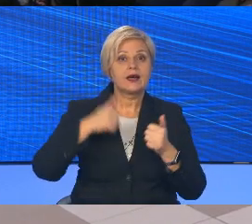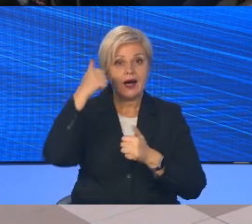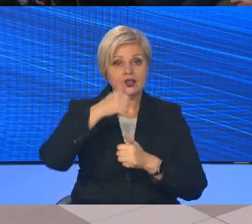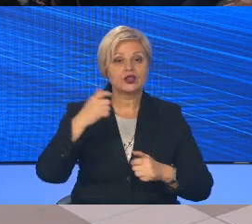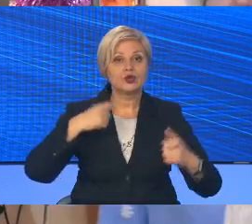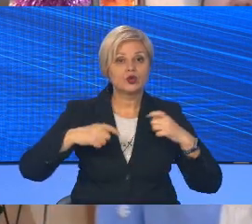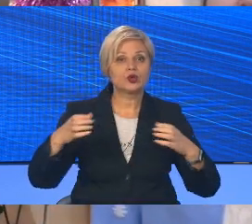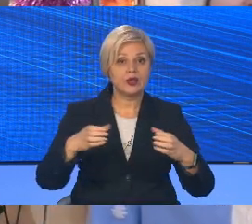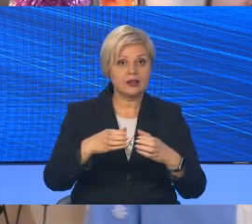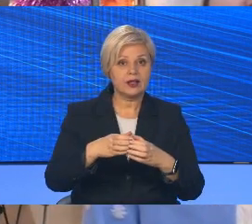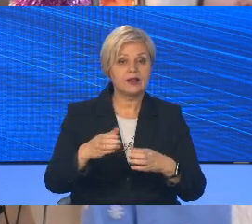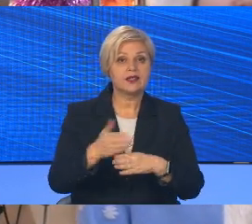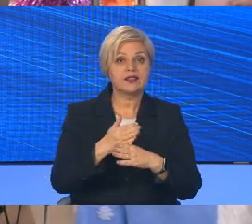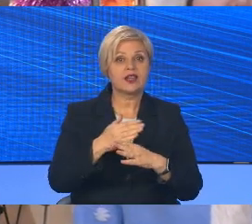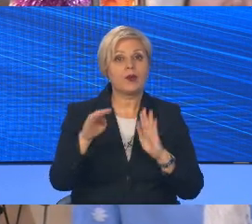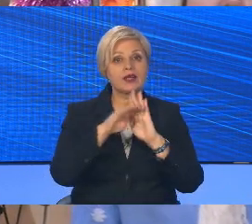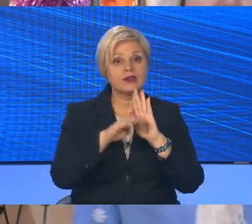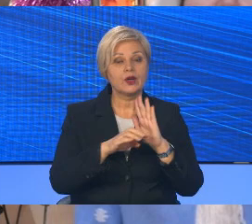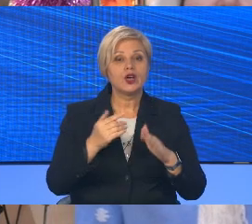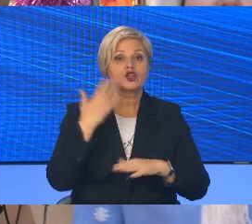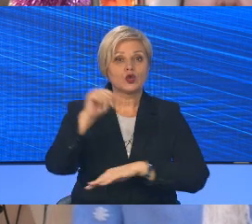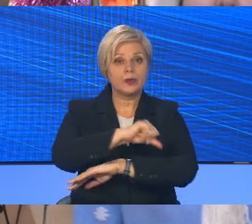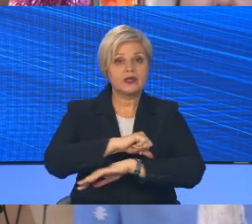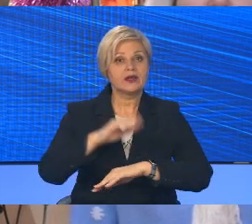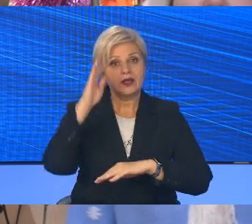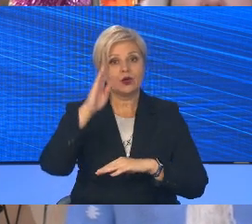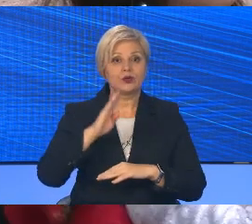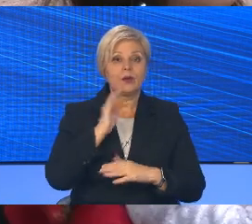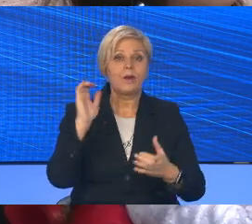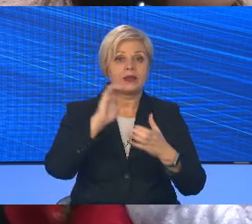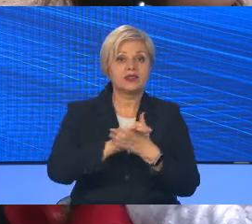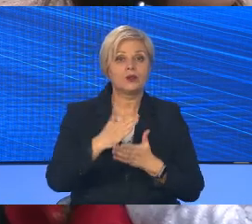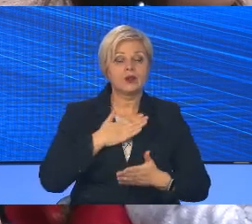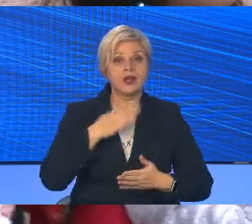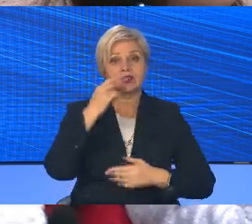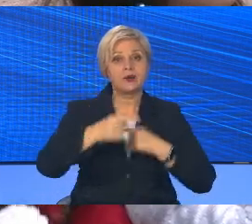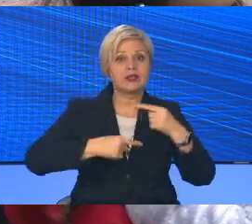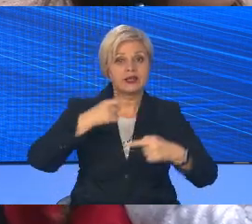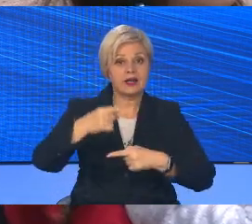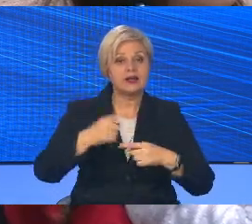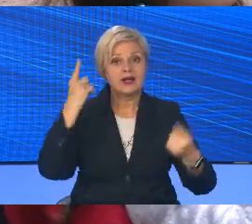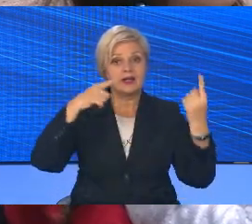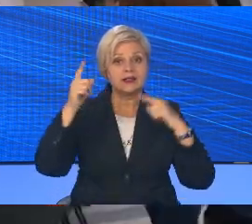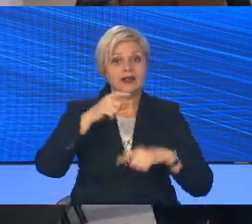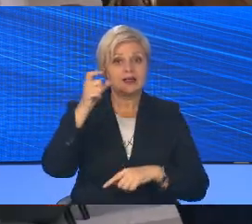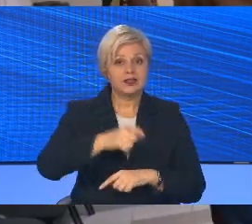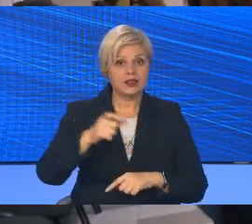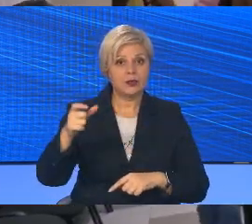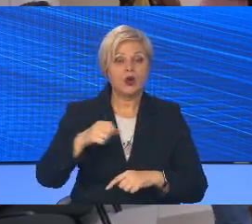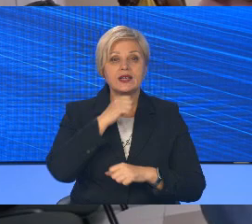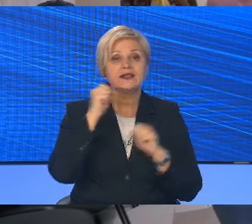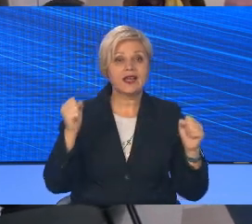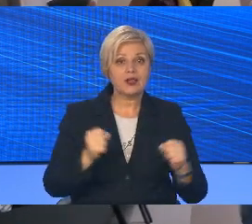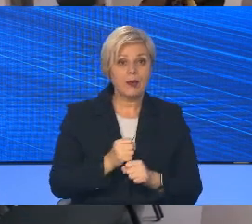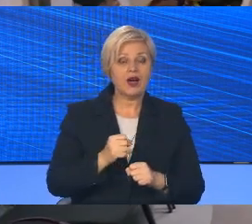студентський актив розпрацьовує програму, каб заміжні юнаки і дівчата познайомилися з нашими традиціями і казочними героями – Дідом Морозом